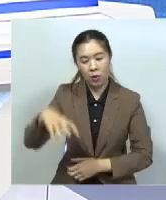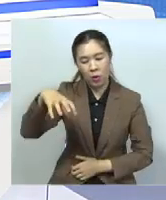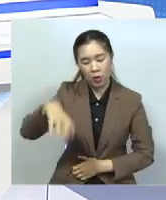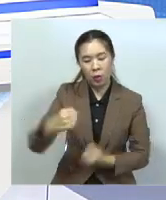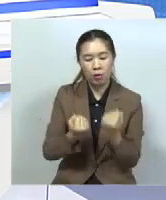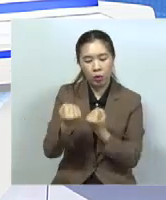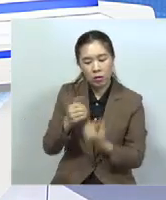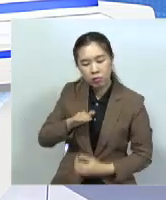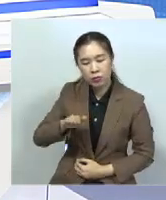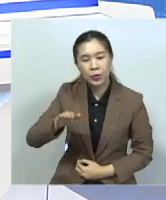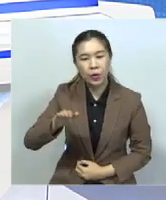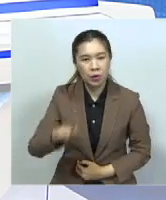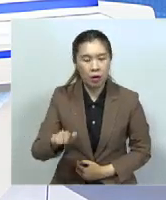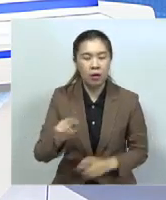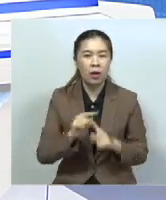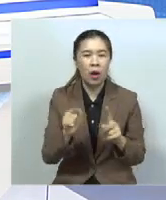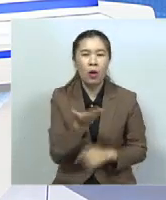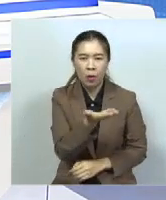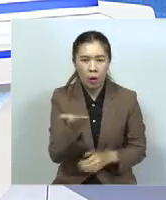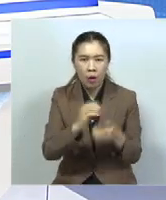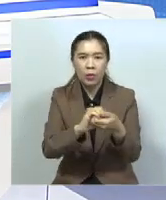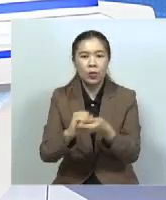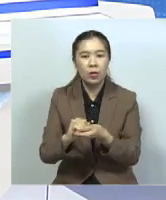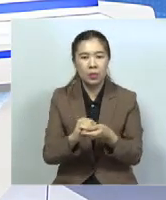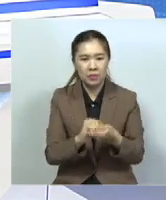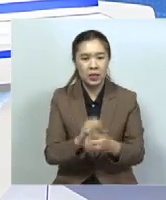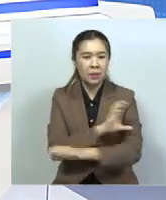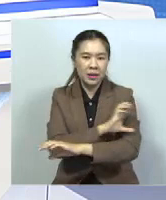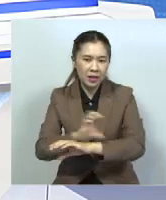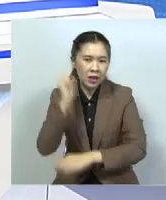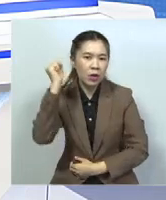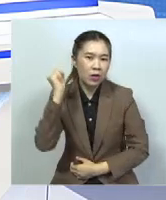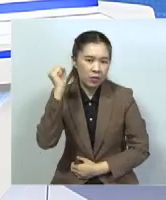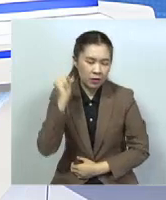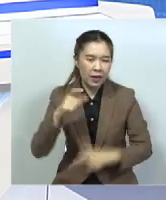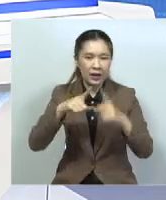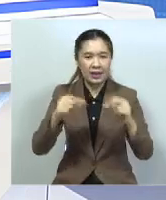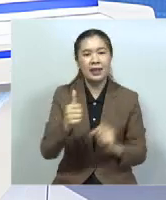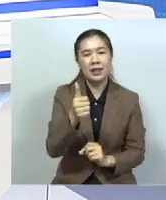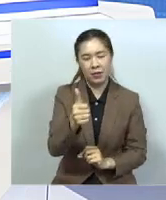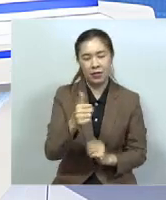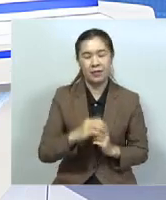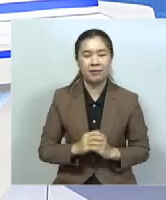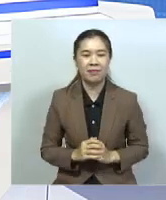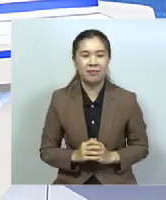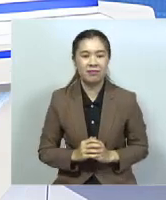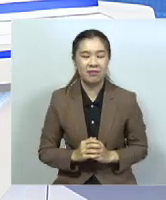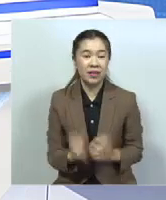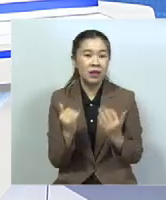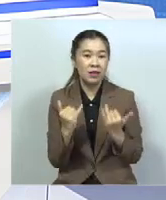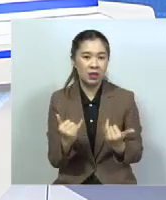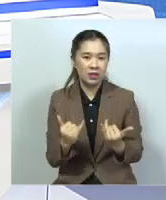านที่จอดรถแต่ถ้าเกิดเป็นไปได้ก็ขอความร่วมมือเดินทางด้วยระบบขนส่งสาธารณะนี่ก็จะช่วยได้มากนะคะเพราะว่า